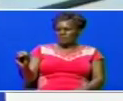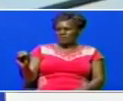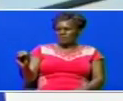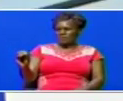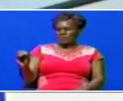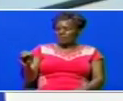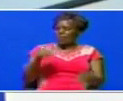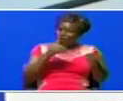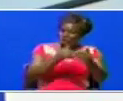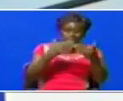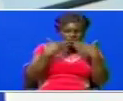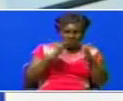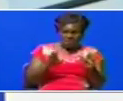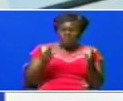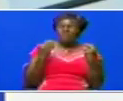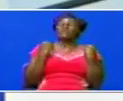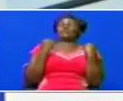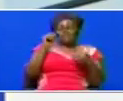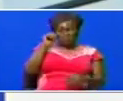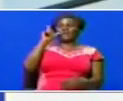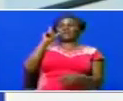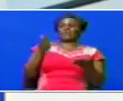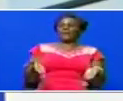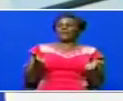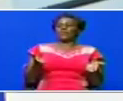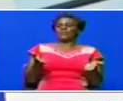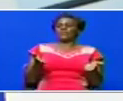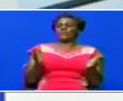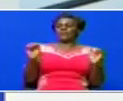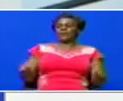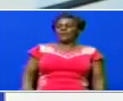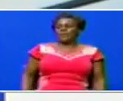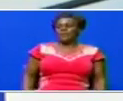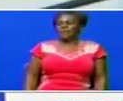I'm about finished. Those who are asleep can now wake up.